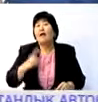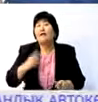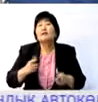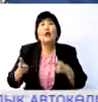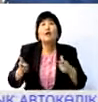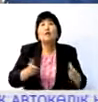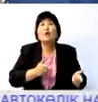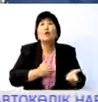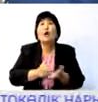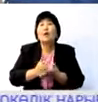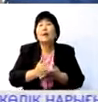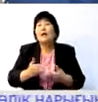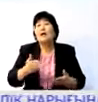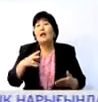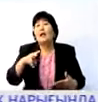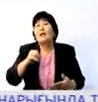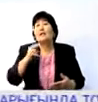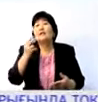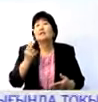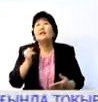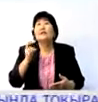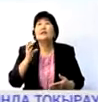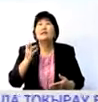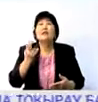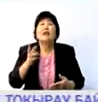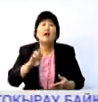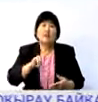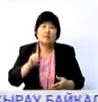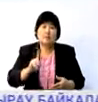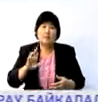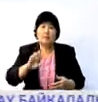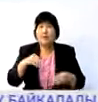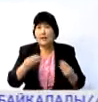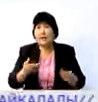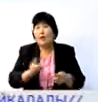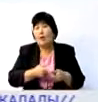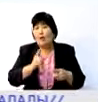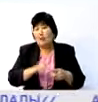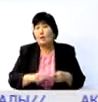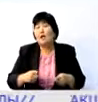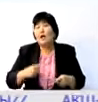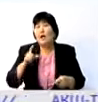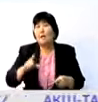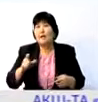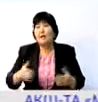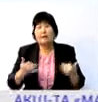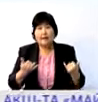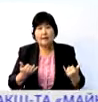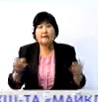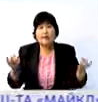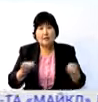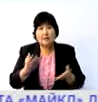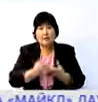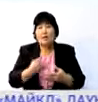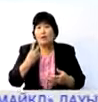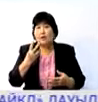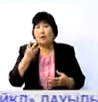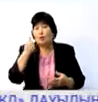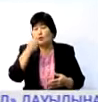даярлау бағыты бойынша лицензия беріледі. А нарық бүгін осы мамандарды қажет етіп отыр. 2